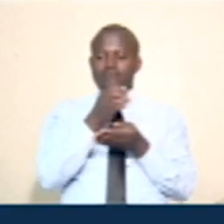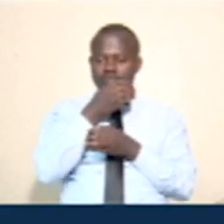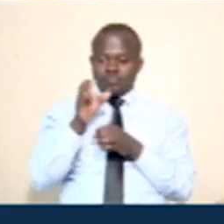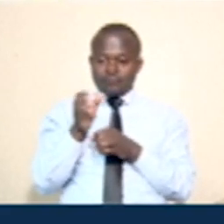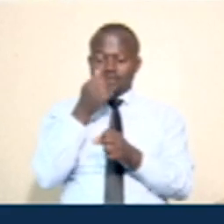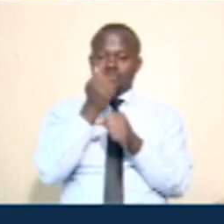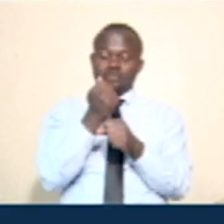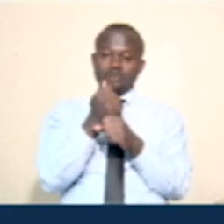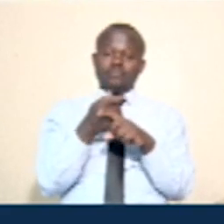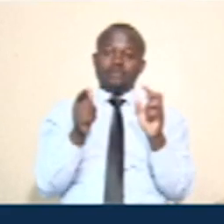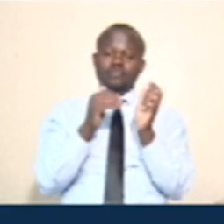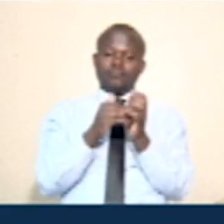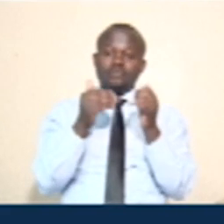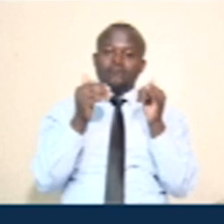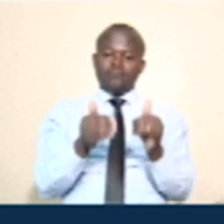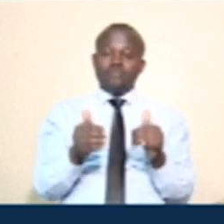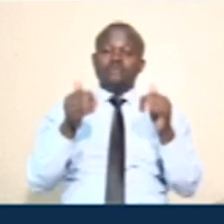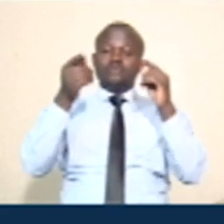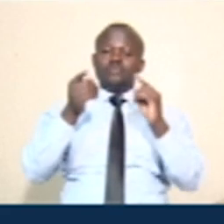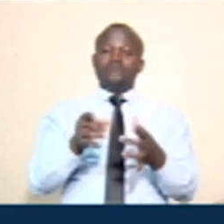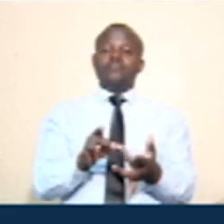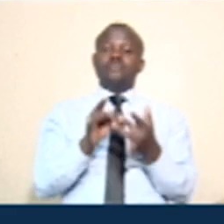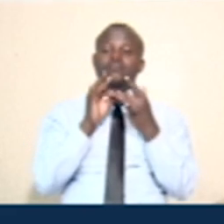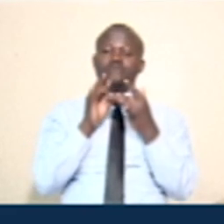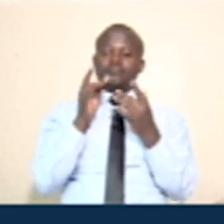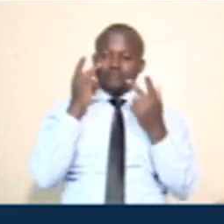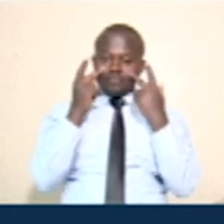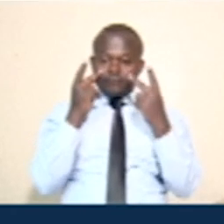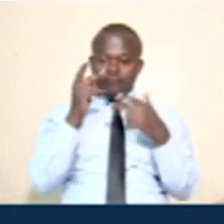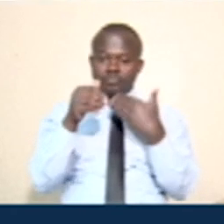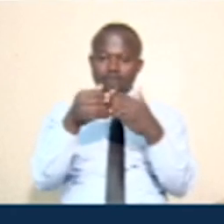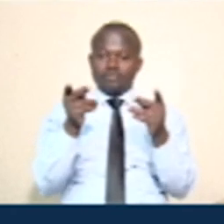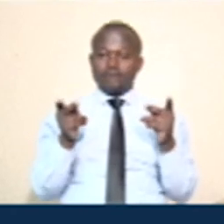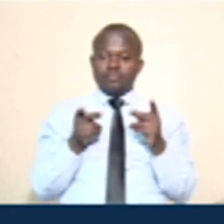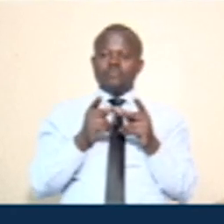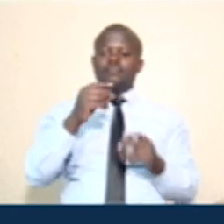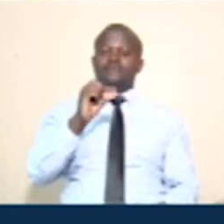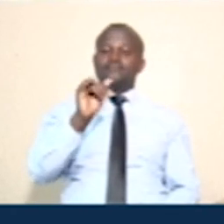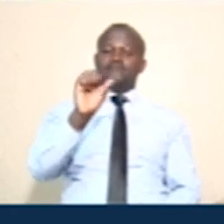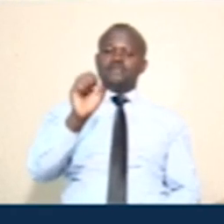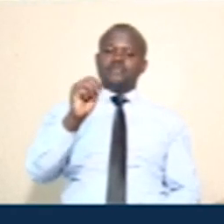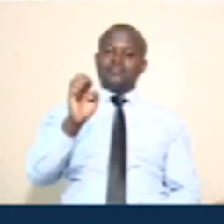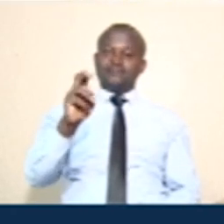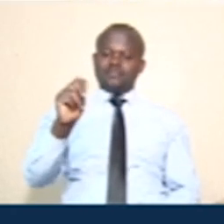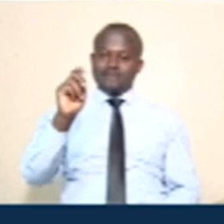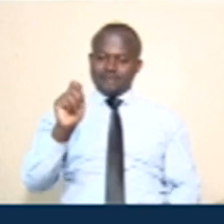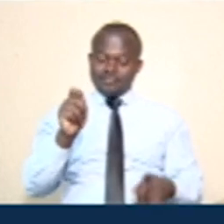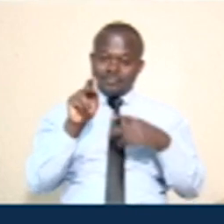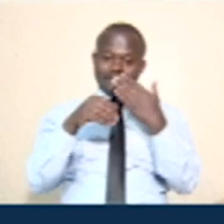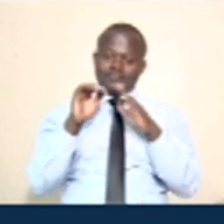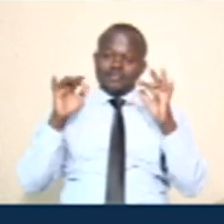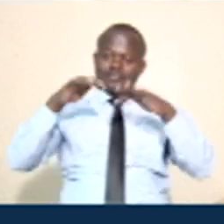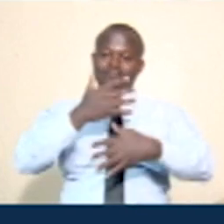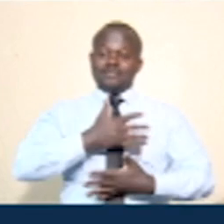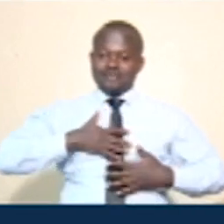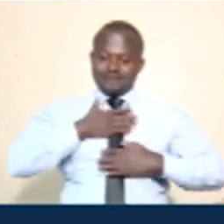tuba tugikora ahangaha umwihariko wahageze nuko nabonye hari aho bisegwa igisimenti kubera ko naho abantu